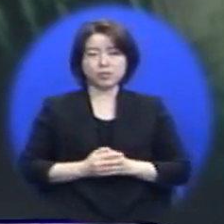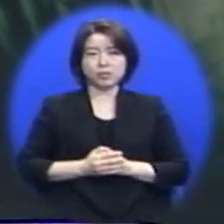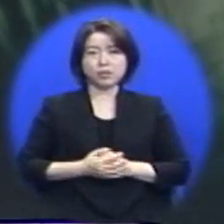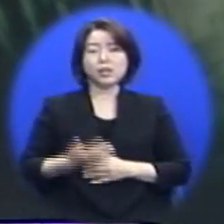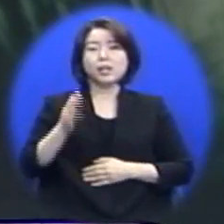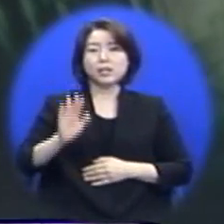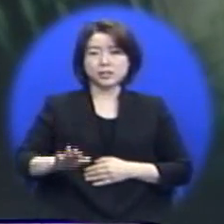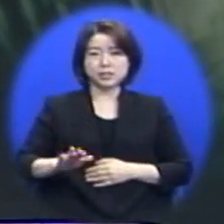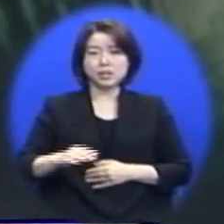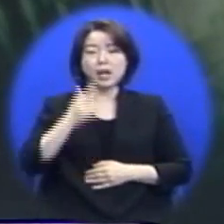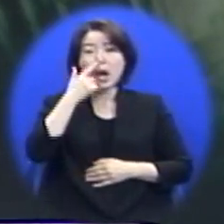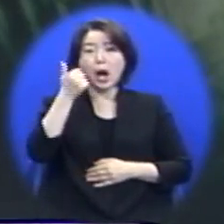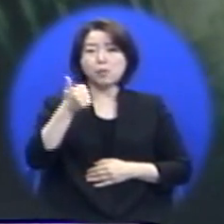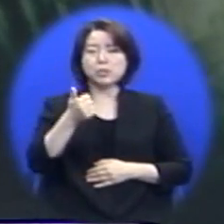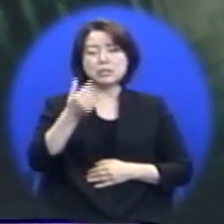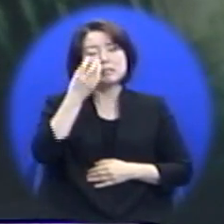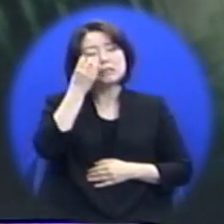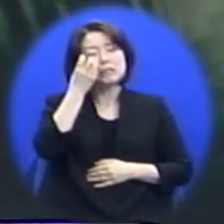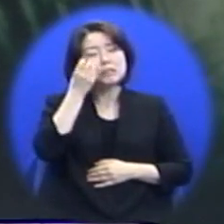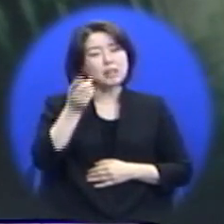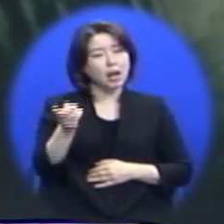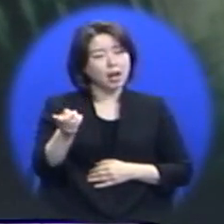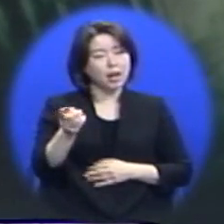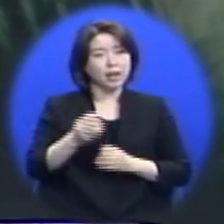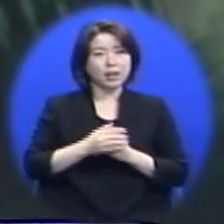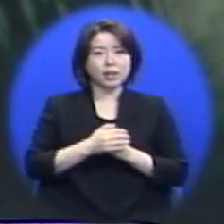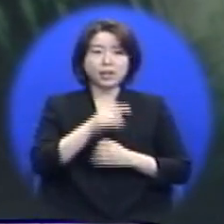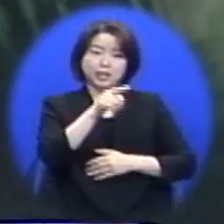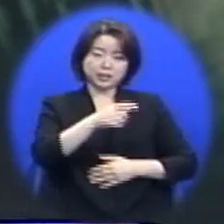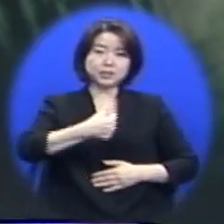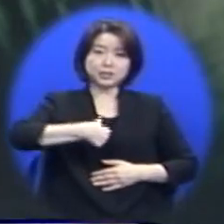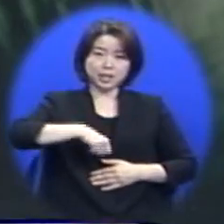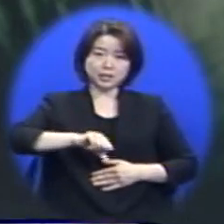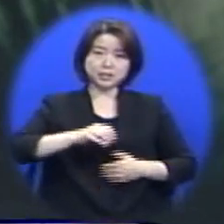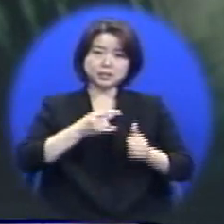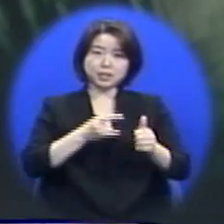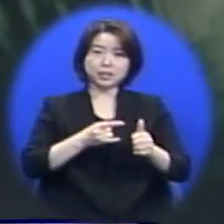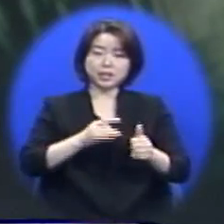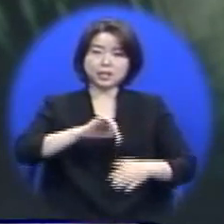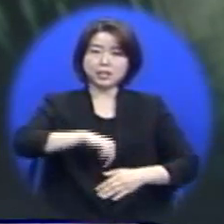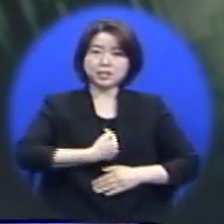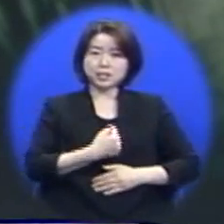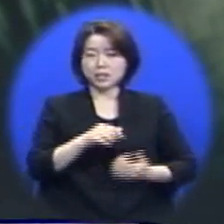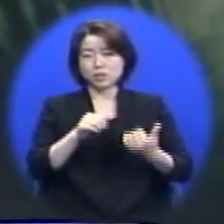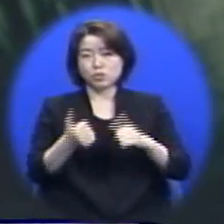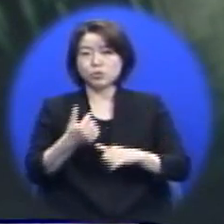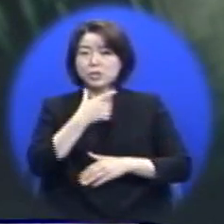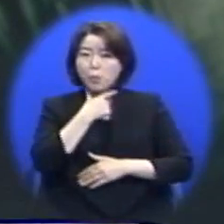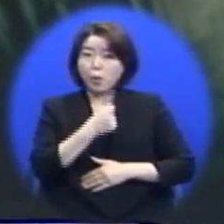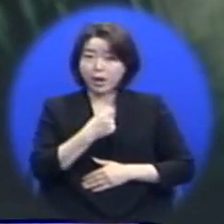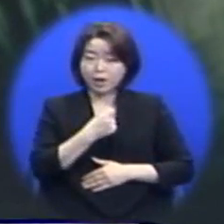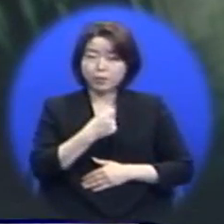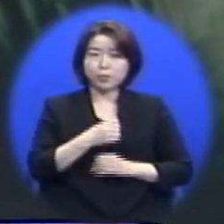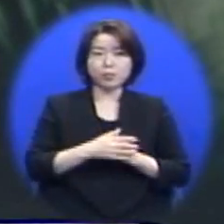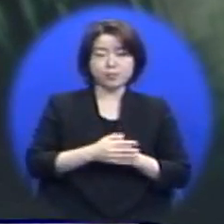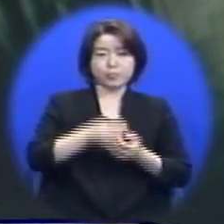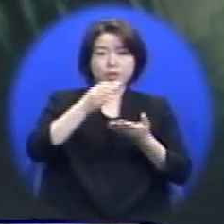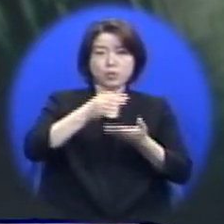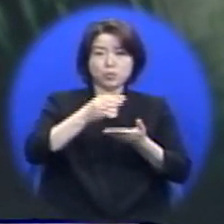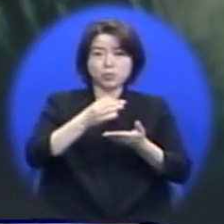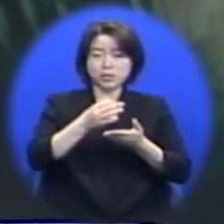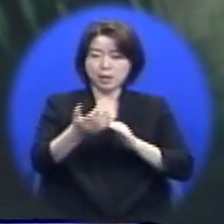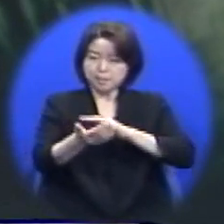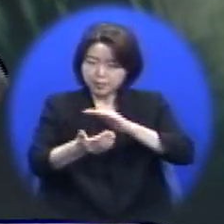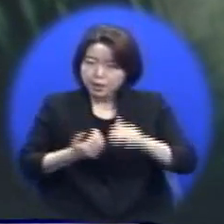근데 아버지는 참 이상합니다. 그 아들에게, 자기를 죽기를 바라고 유산 미리